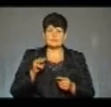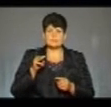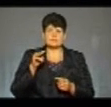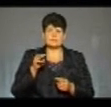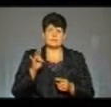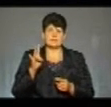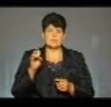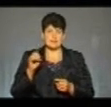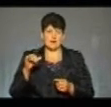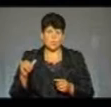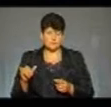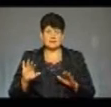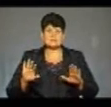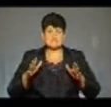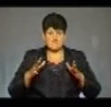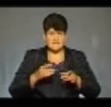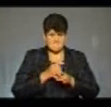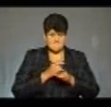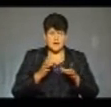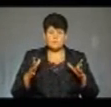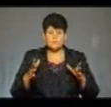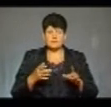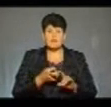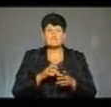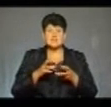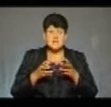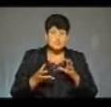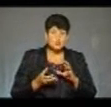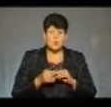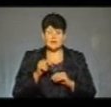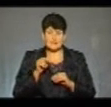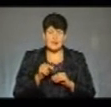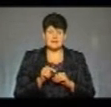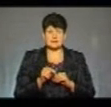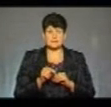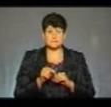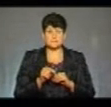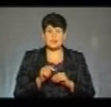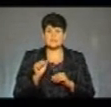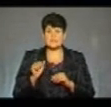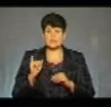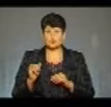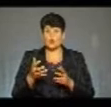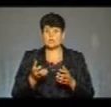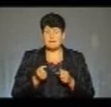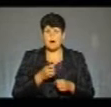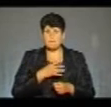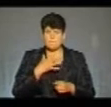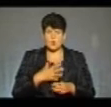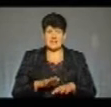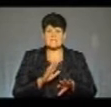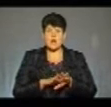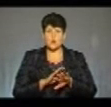стався вибух, в результаті якого Андрій Ігорович отримав поранення руки,